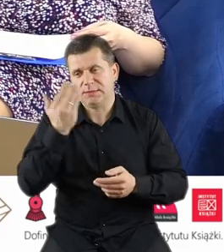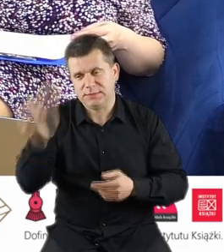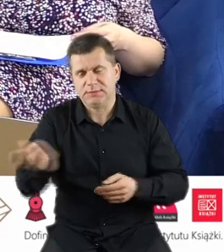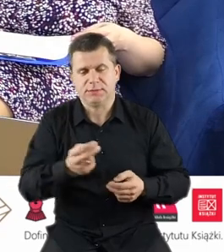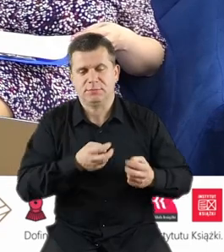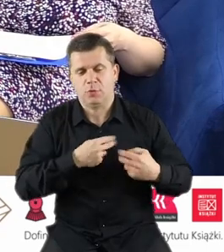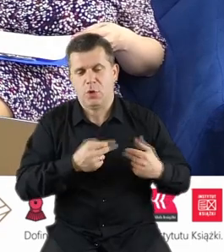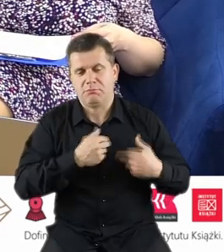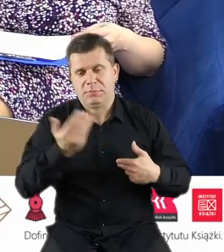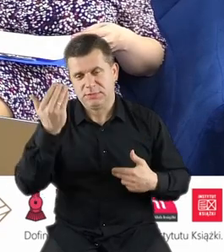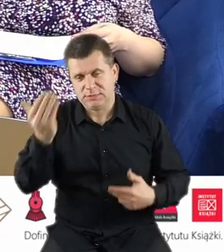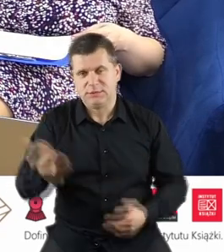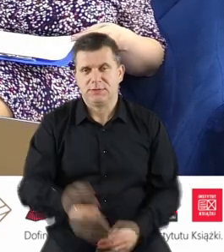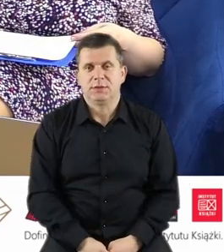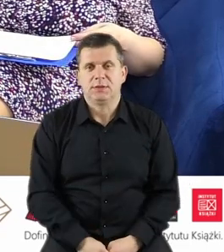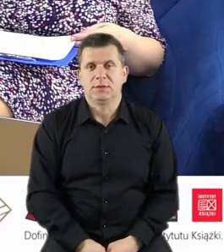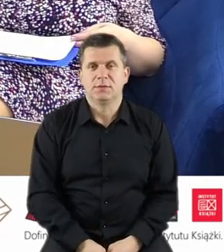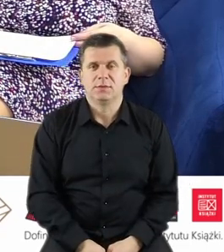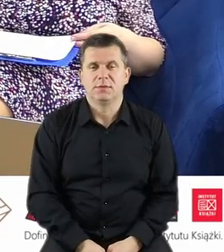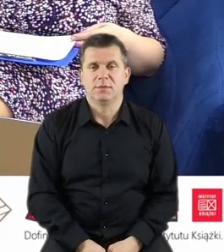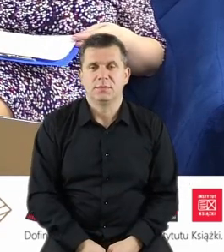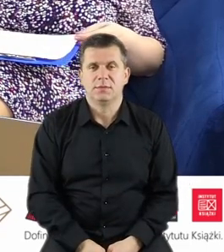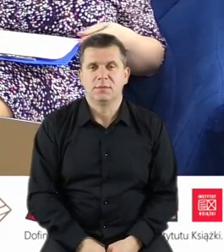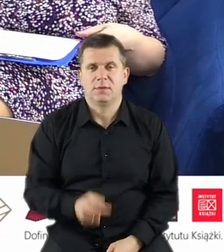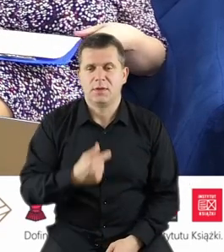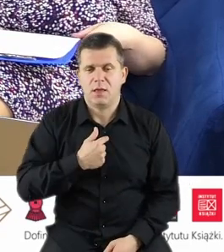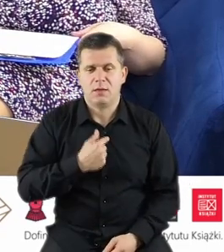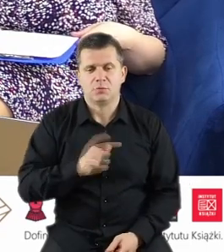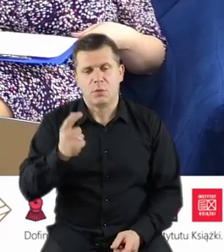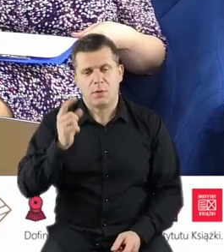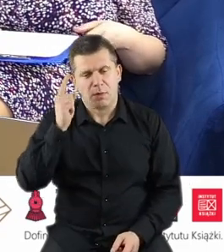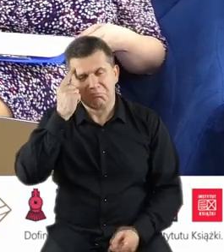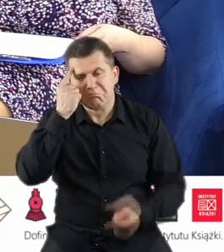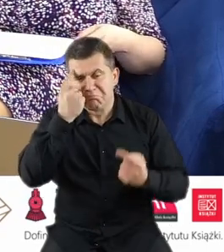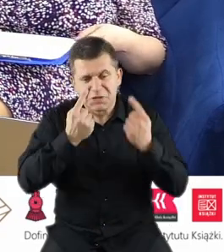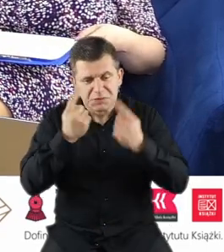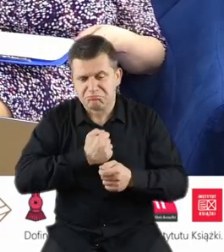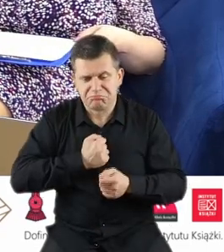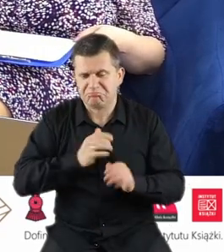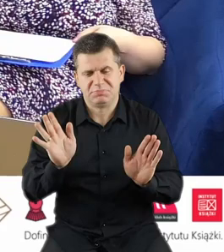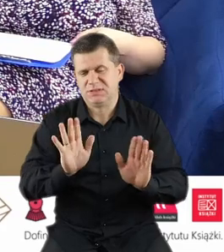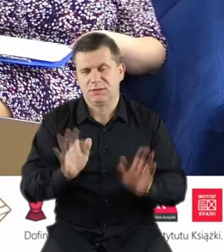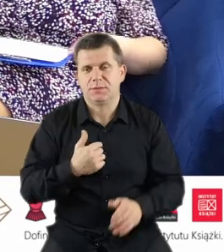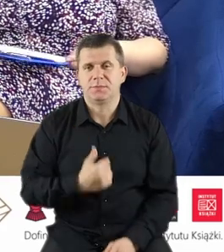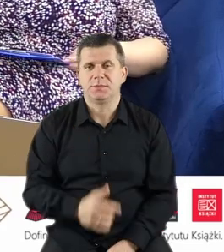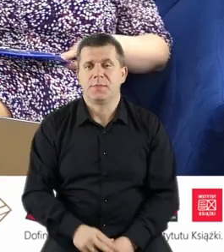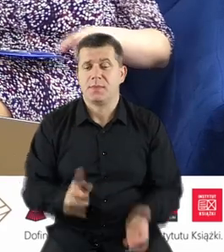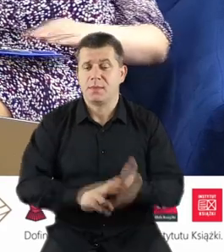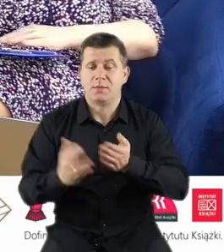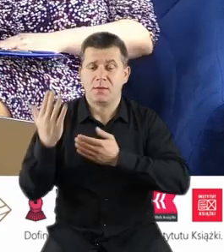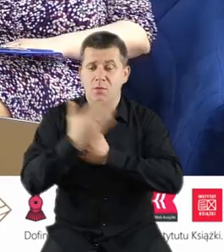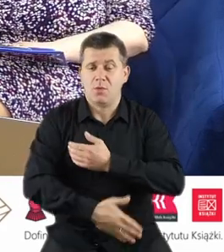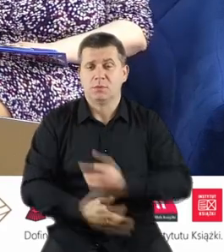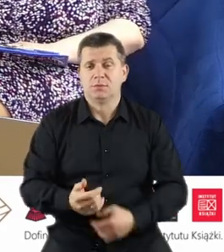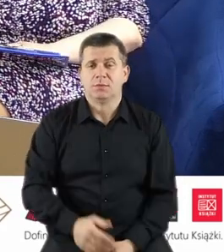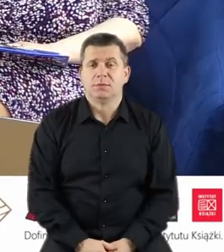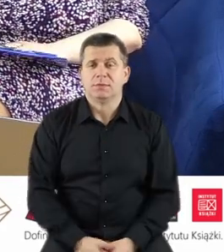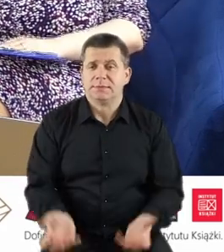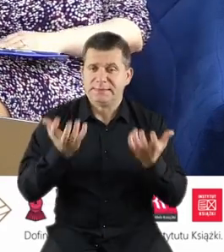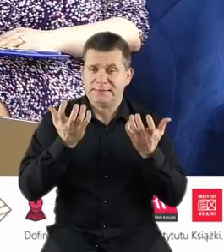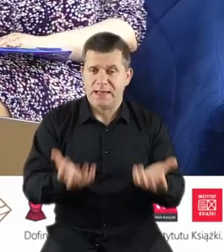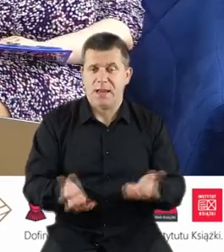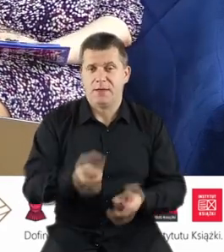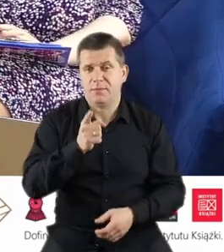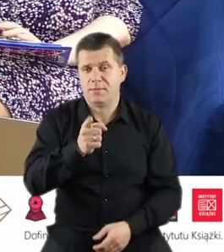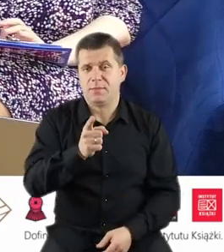jakby nie biorę tego do siebie za bardzo. No i na zakończenie już chciałam